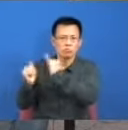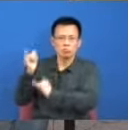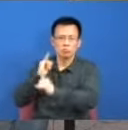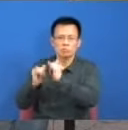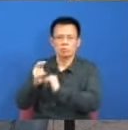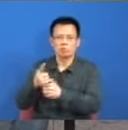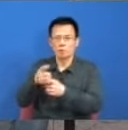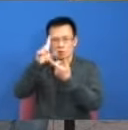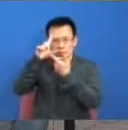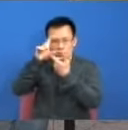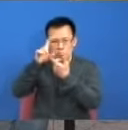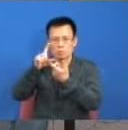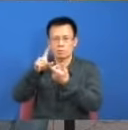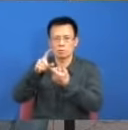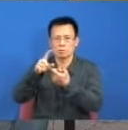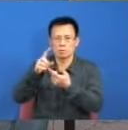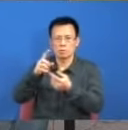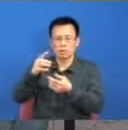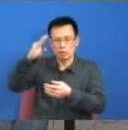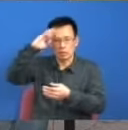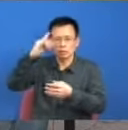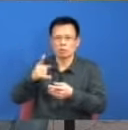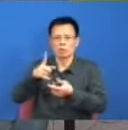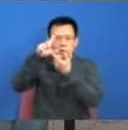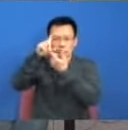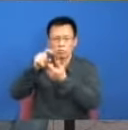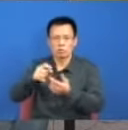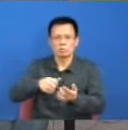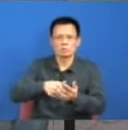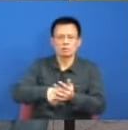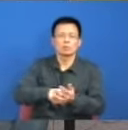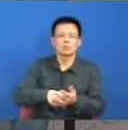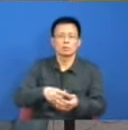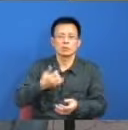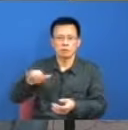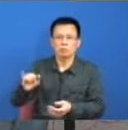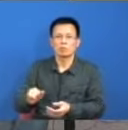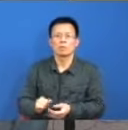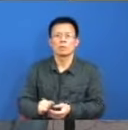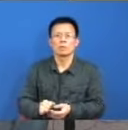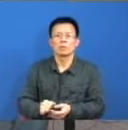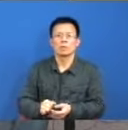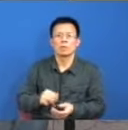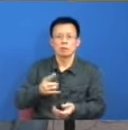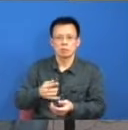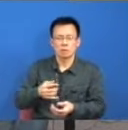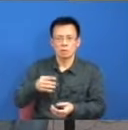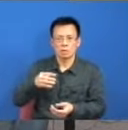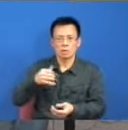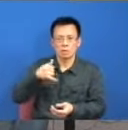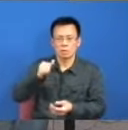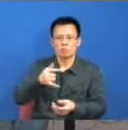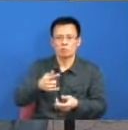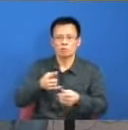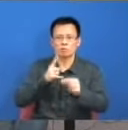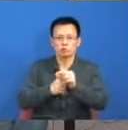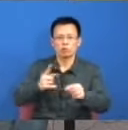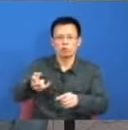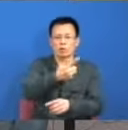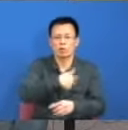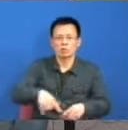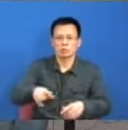影完張相就即係走人嗰種模式啦。咁就希望去到中環嘅心臟地帶，亦都係